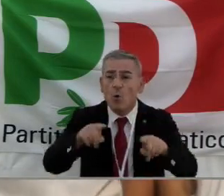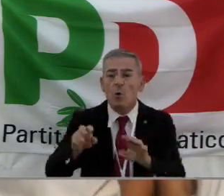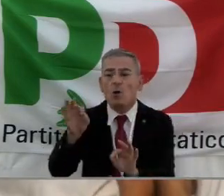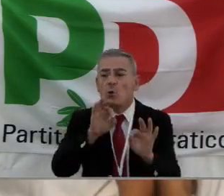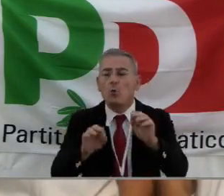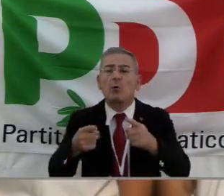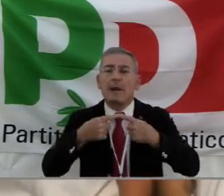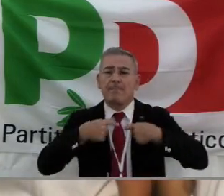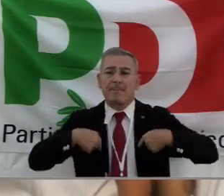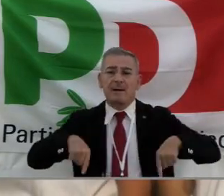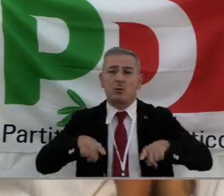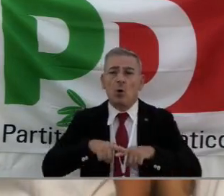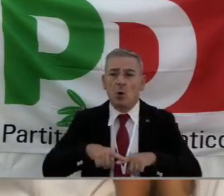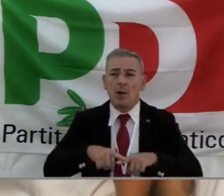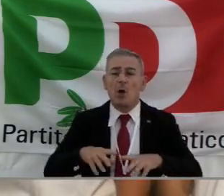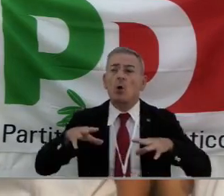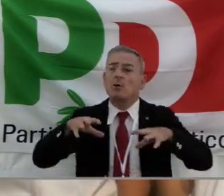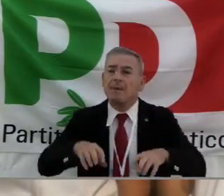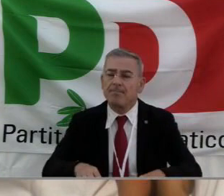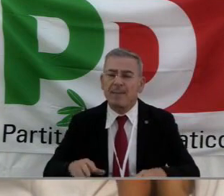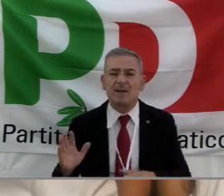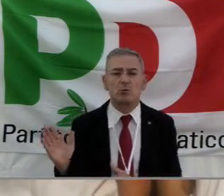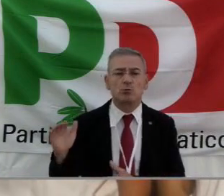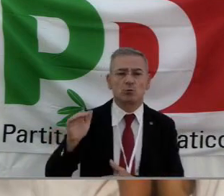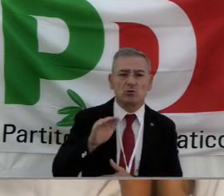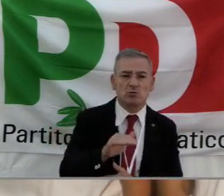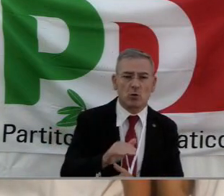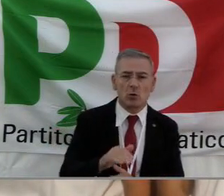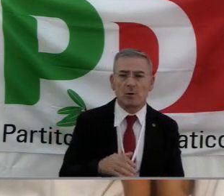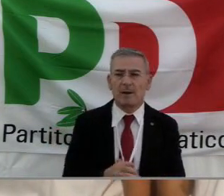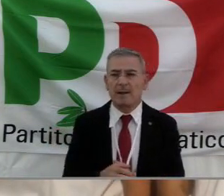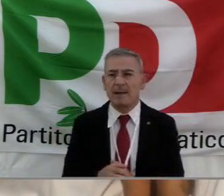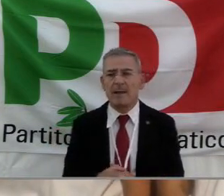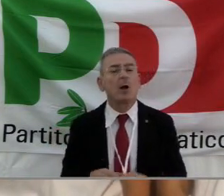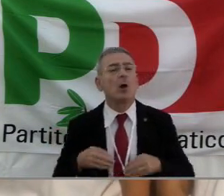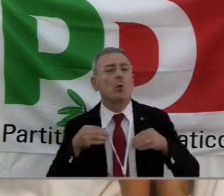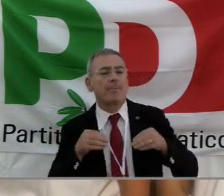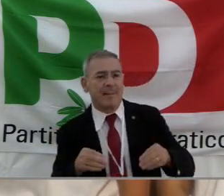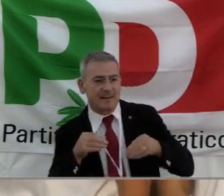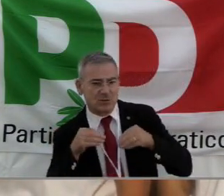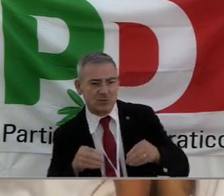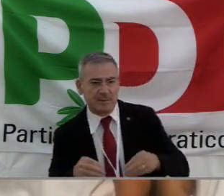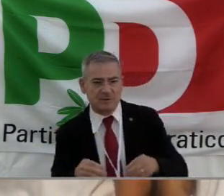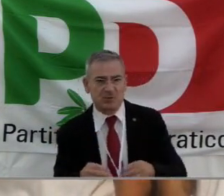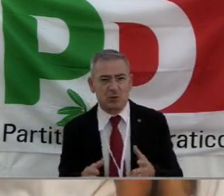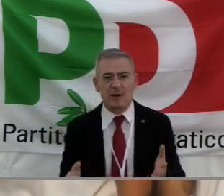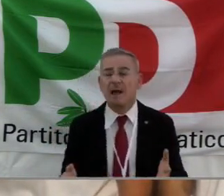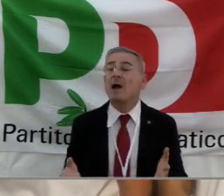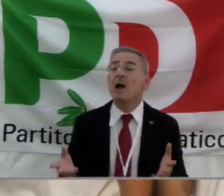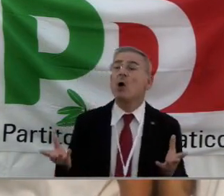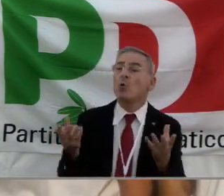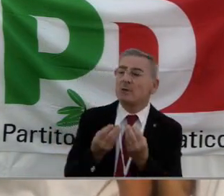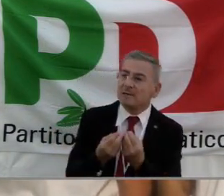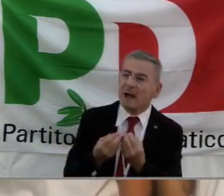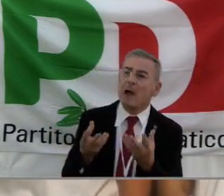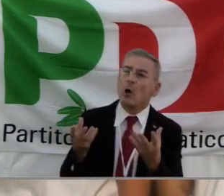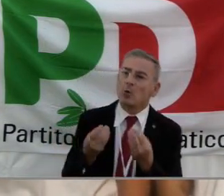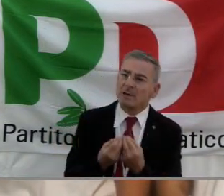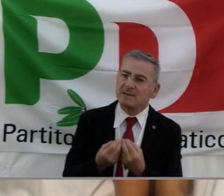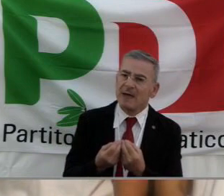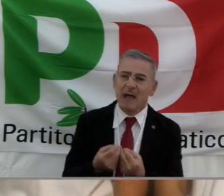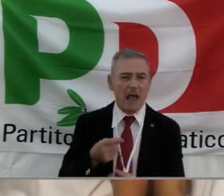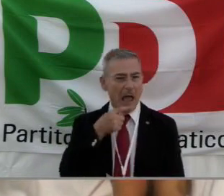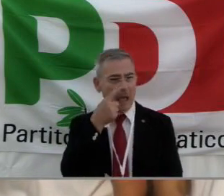siete voi nel vostro impegno quotidiano, siete voi nella vostra partecipazione. E allora sì, unità,